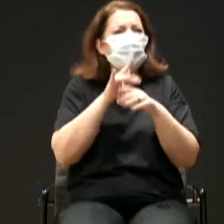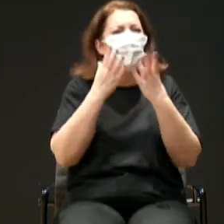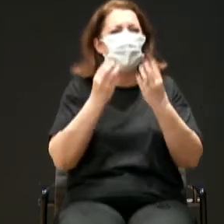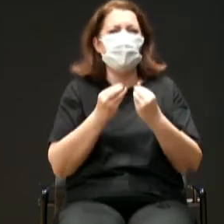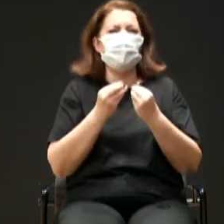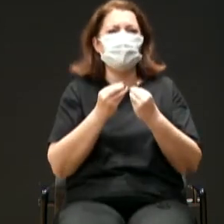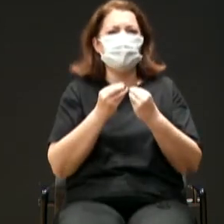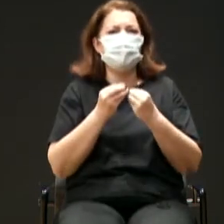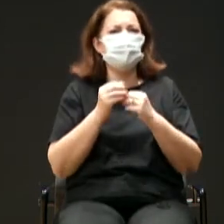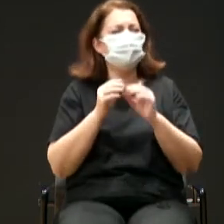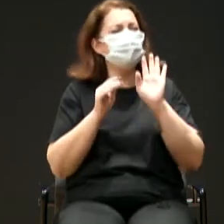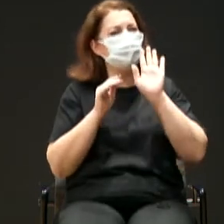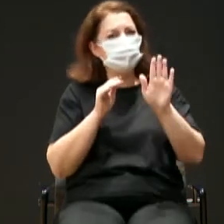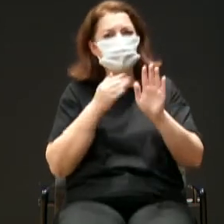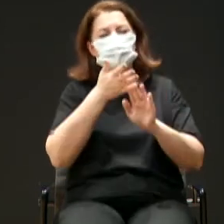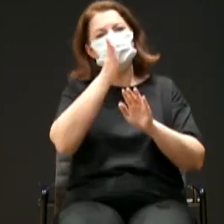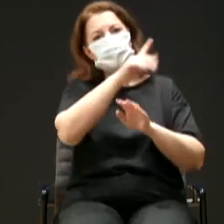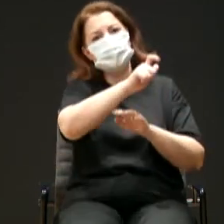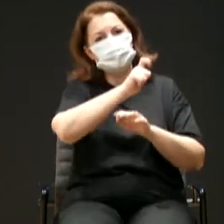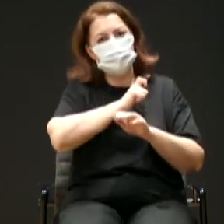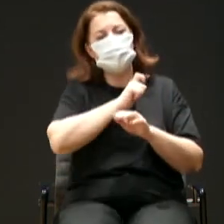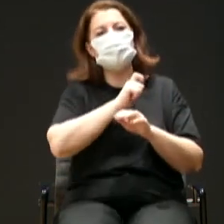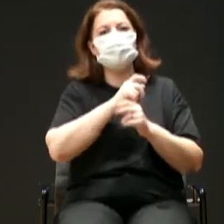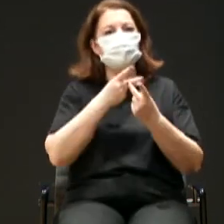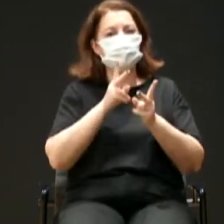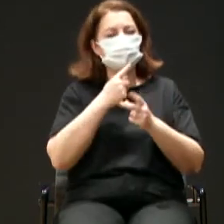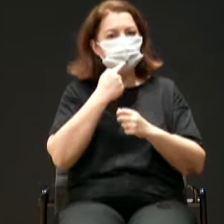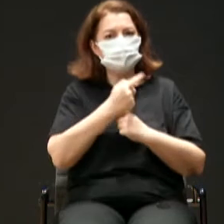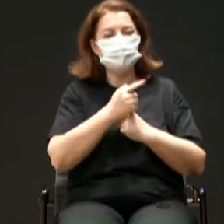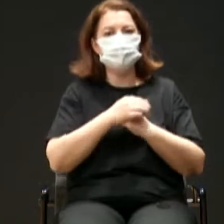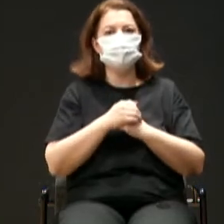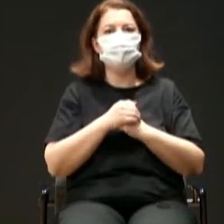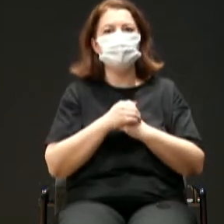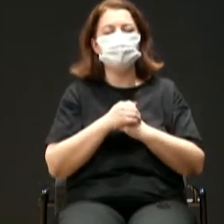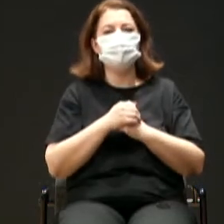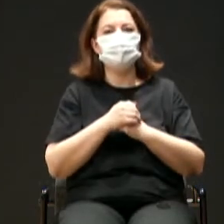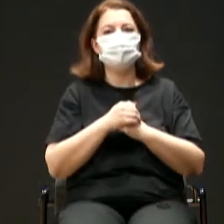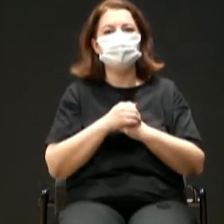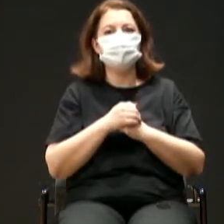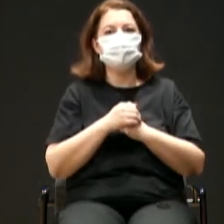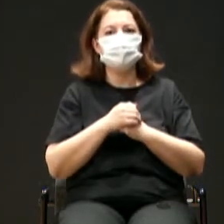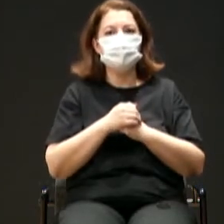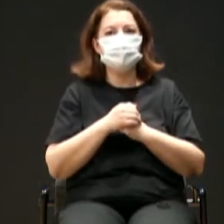Sözüm bitsin. Cevaplarsınız. Rukiye Hanım. Devam edin siz. Önemli.